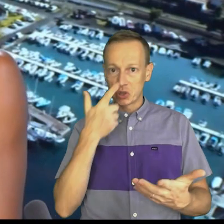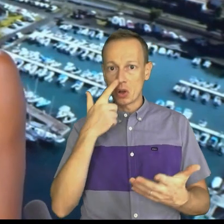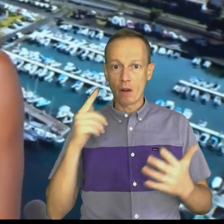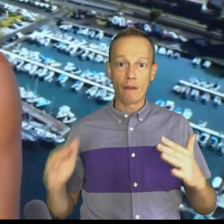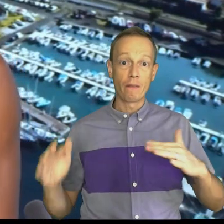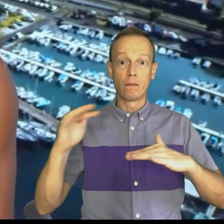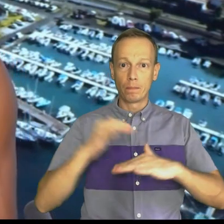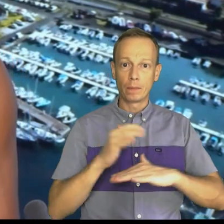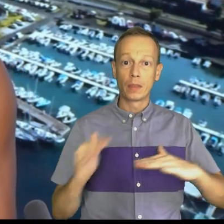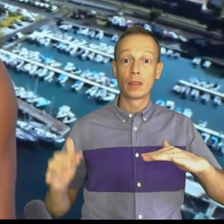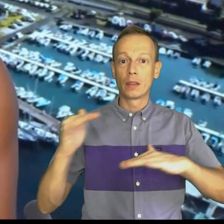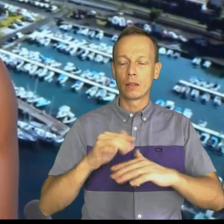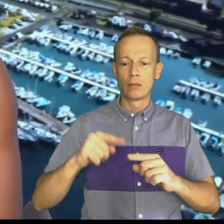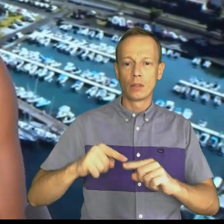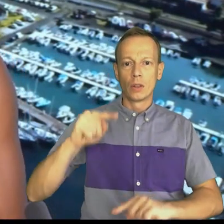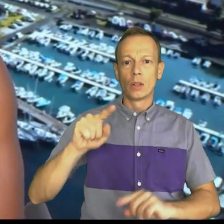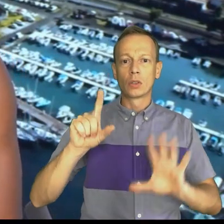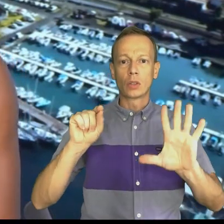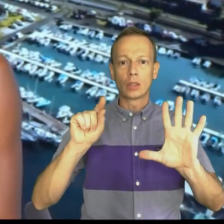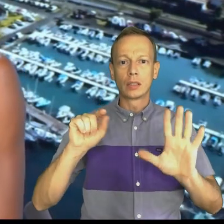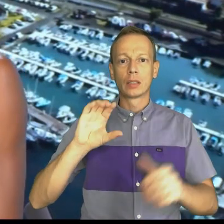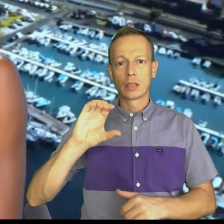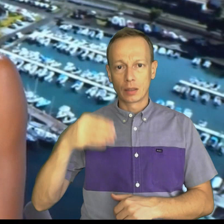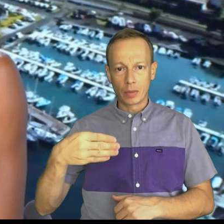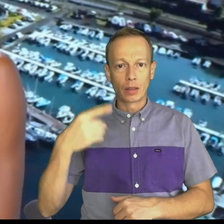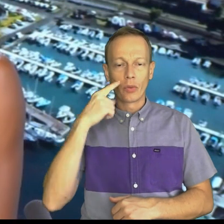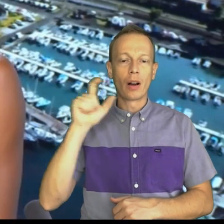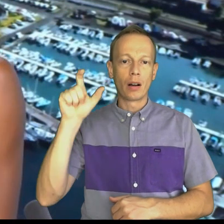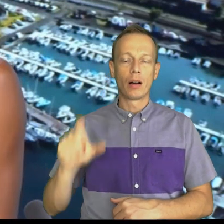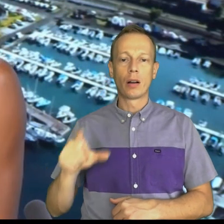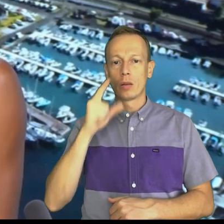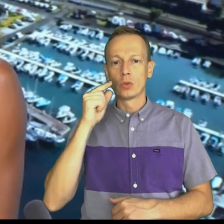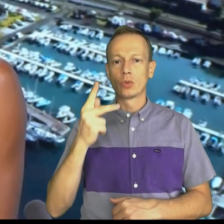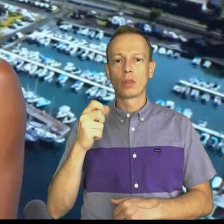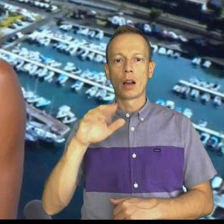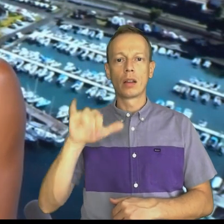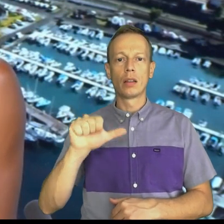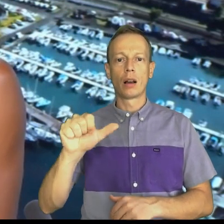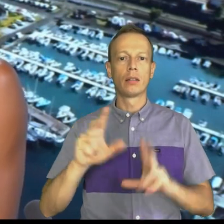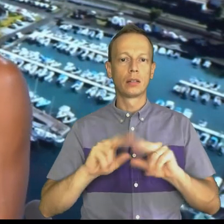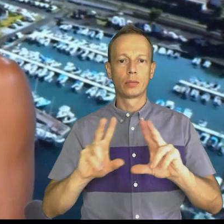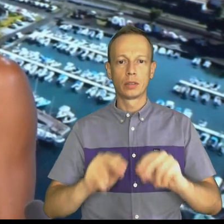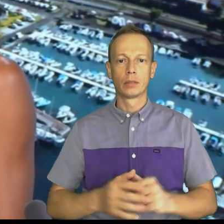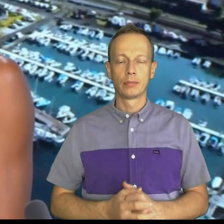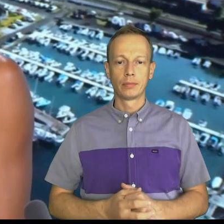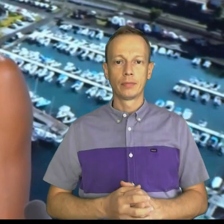devront s'attendre à des vagues de 70 cm. Cette fois, on écoute donc à ce sujet Joseph Kayha.